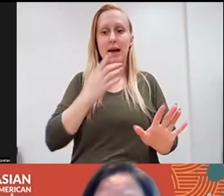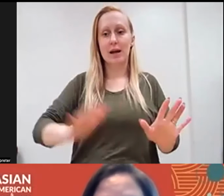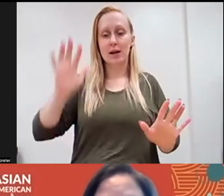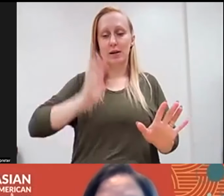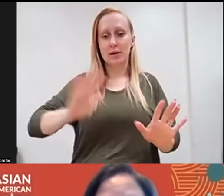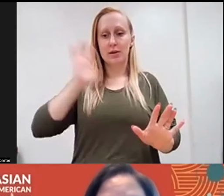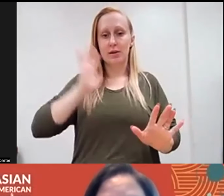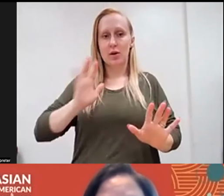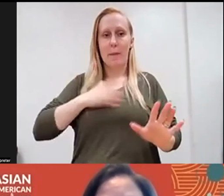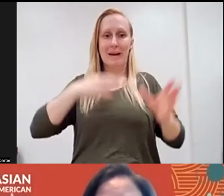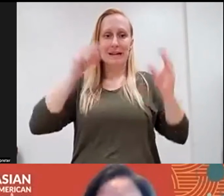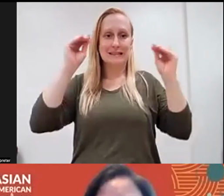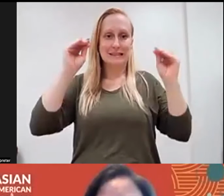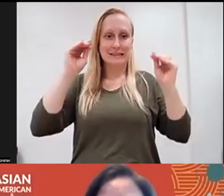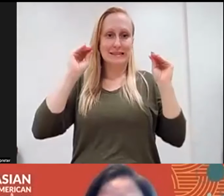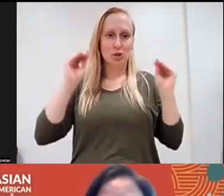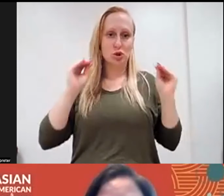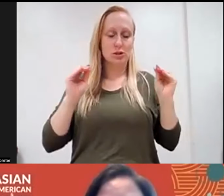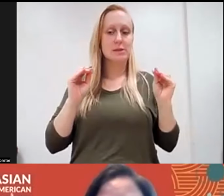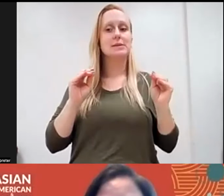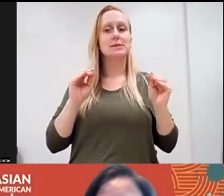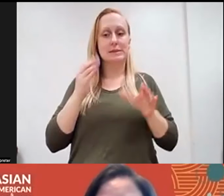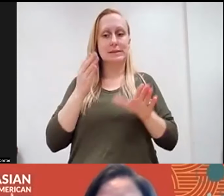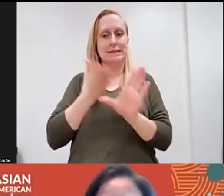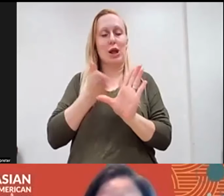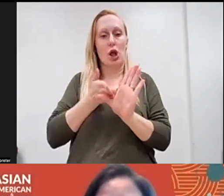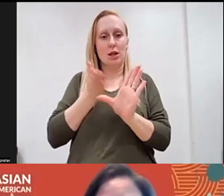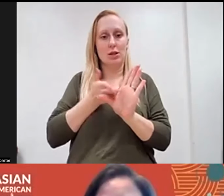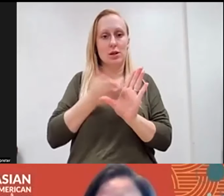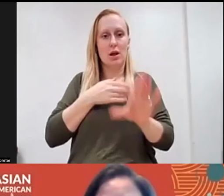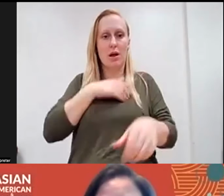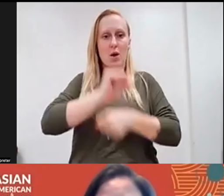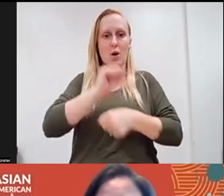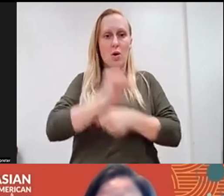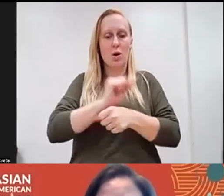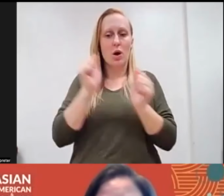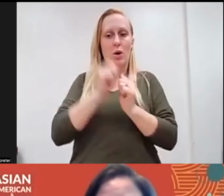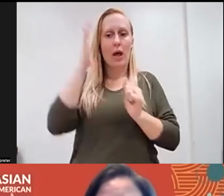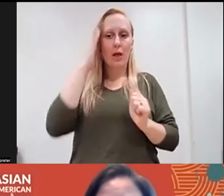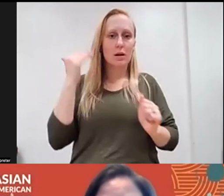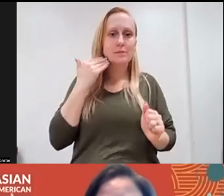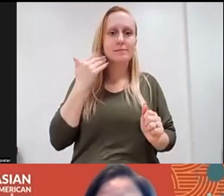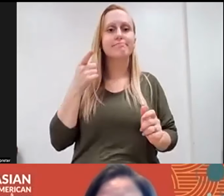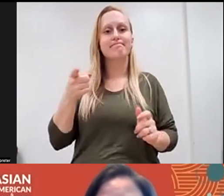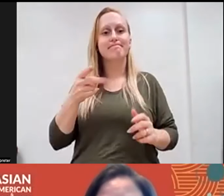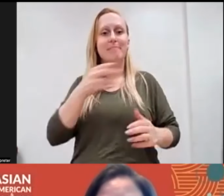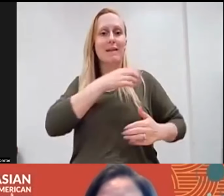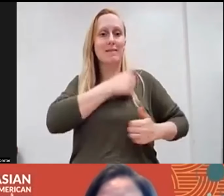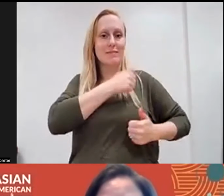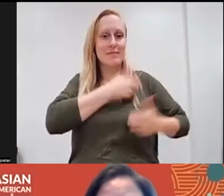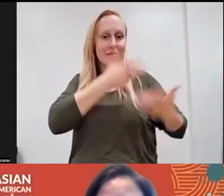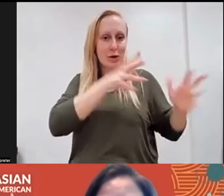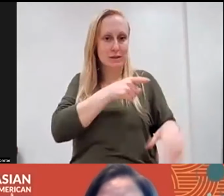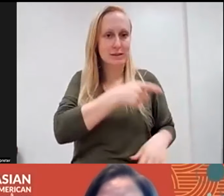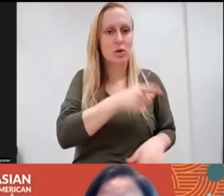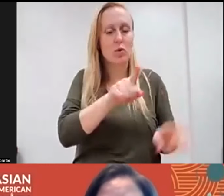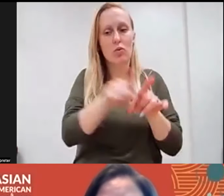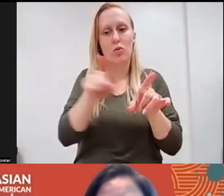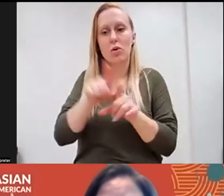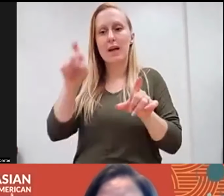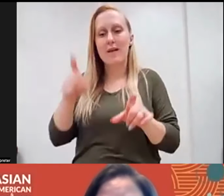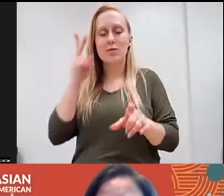in clinical psychology. So I did war trauma work with Korean War II and Vietnam veterans also. And you have to look at the country.